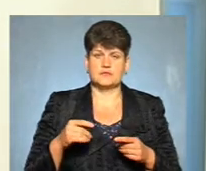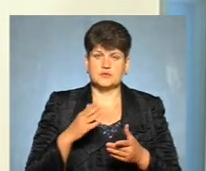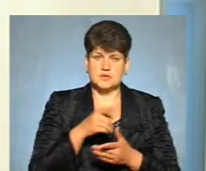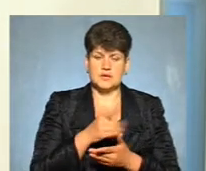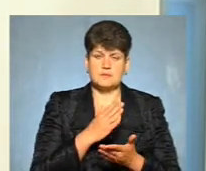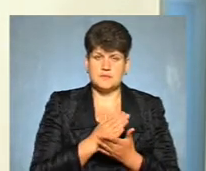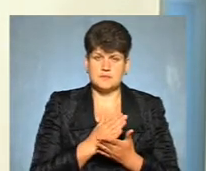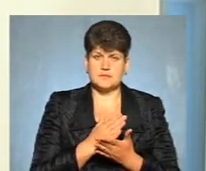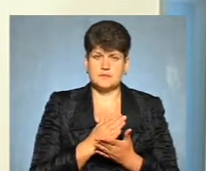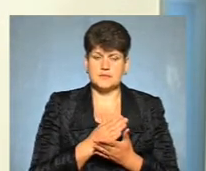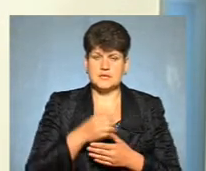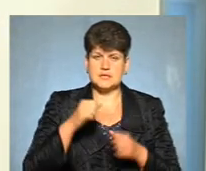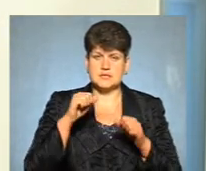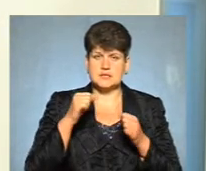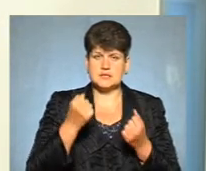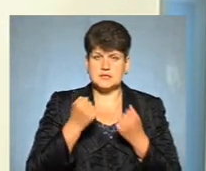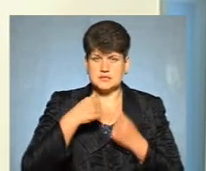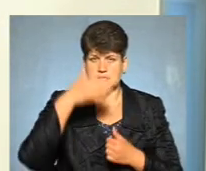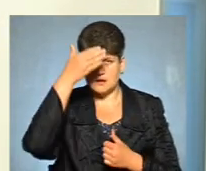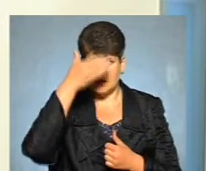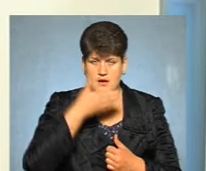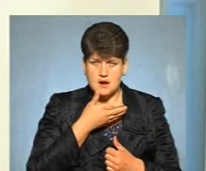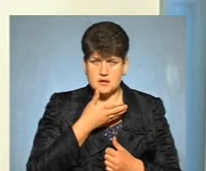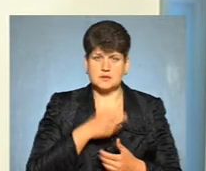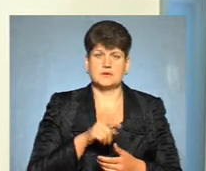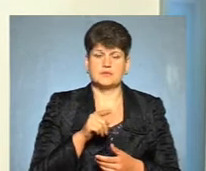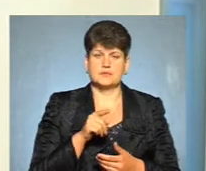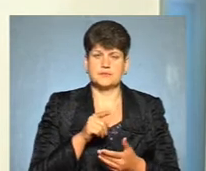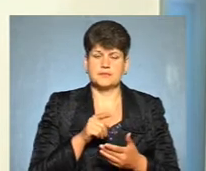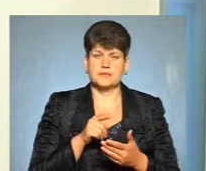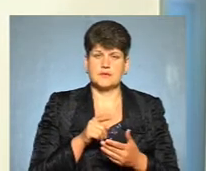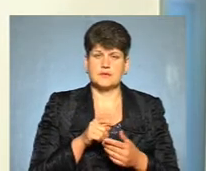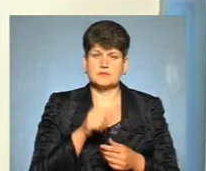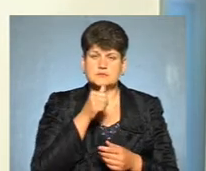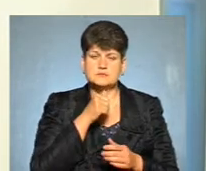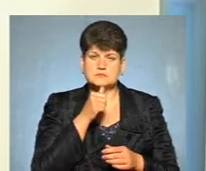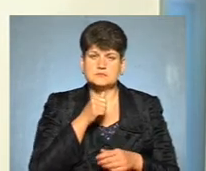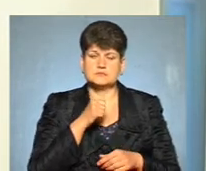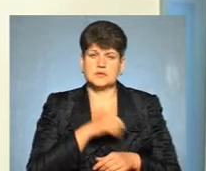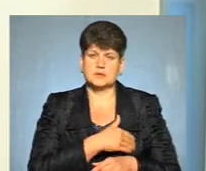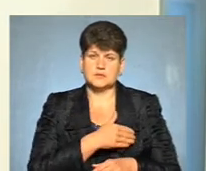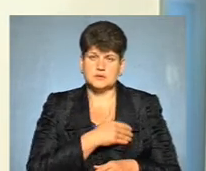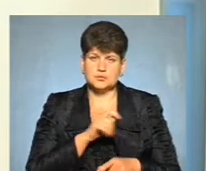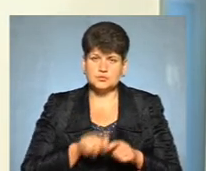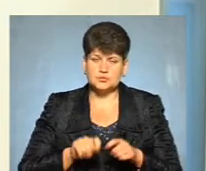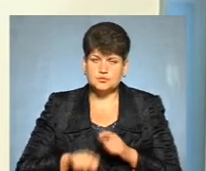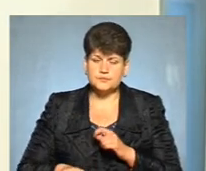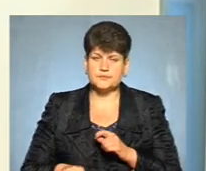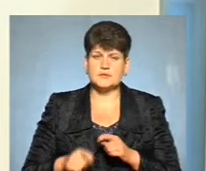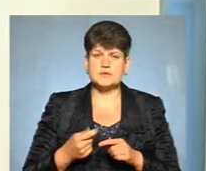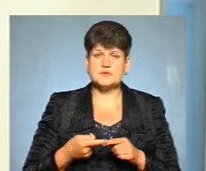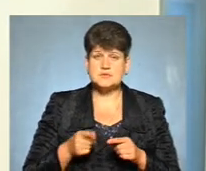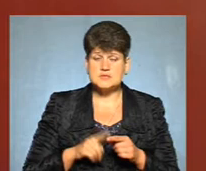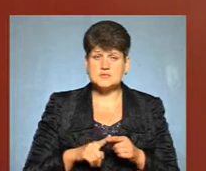мали захисні екрани, вони, відповідно, вимірювали температуру. Ну, це,